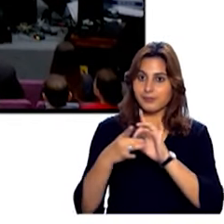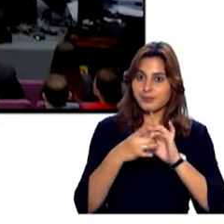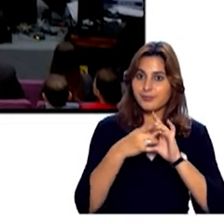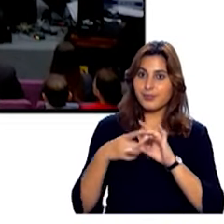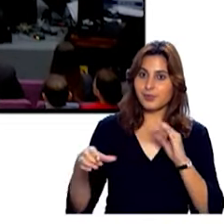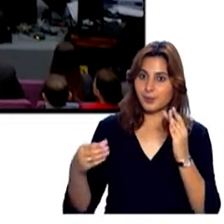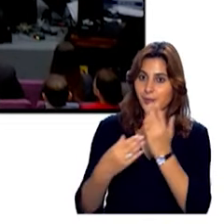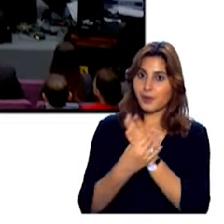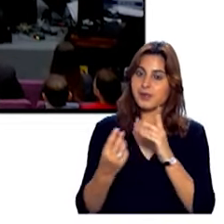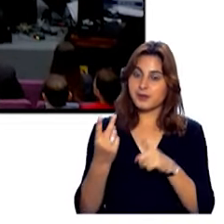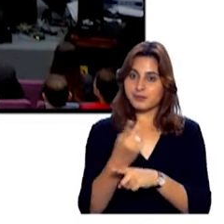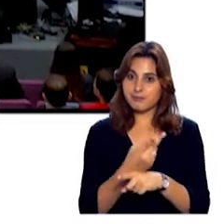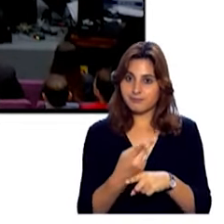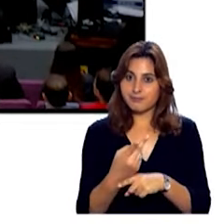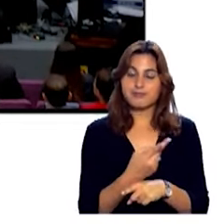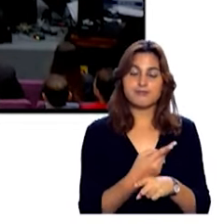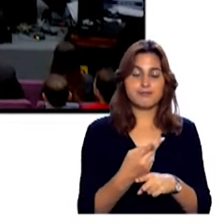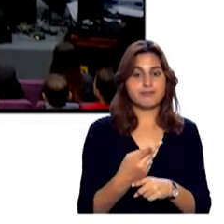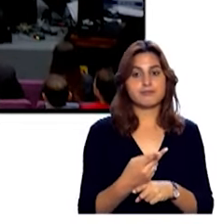diminuire